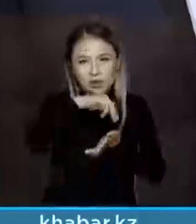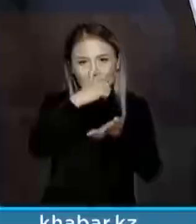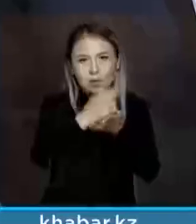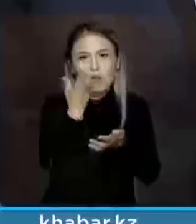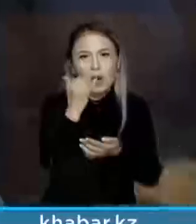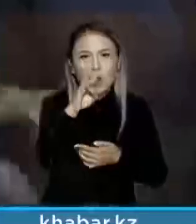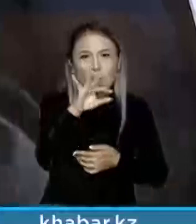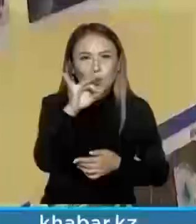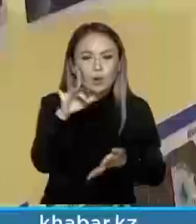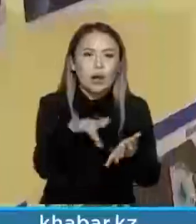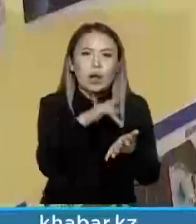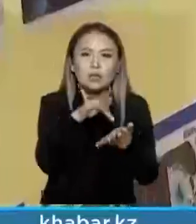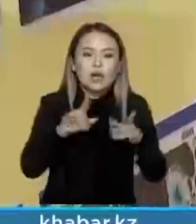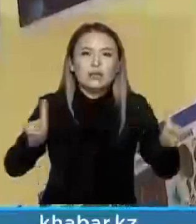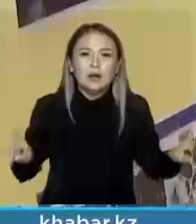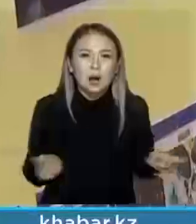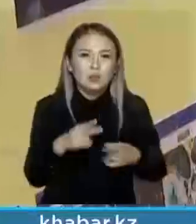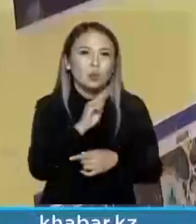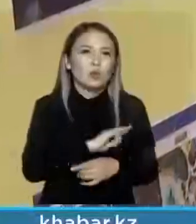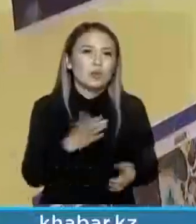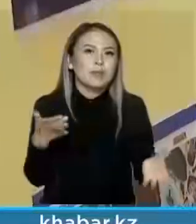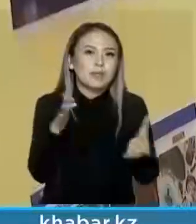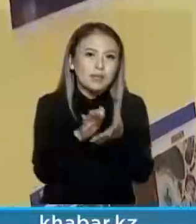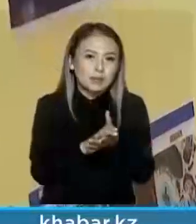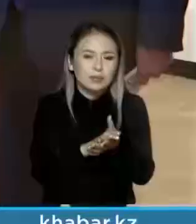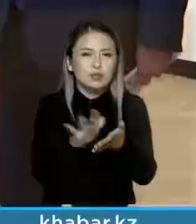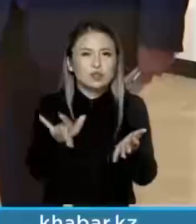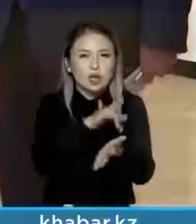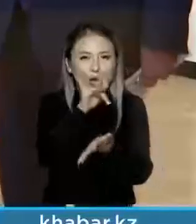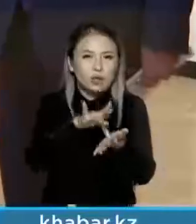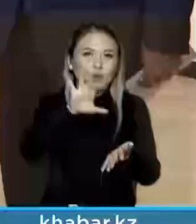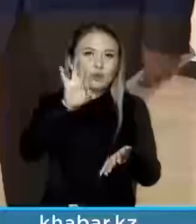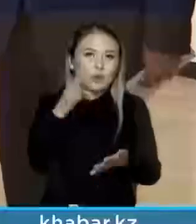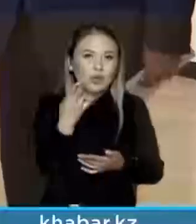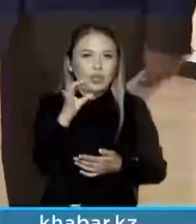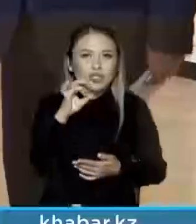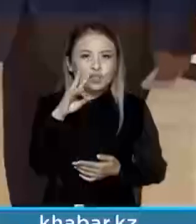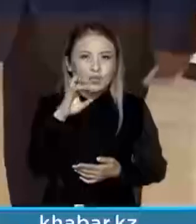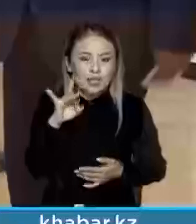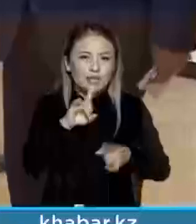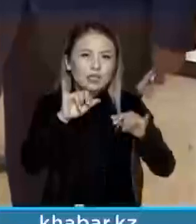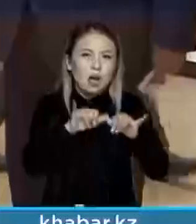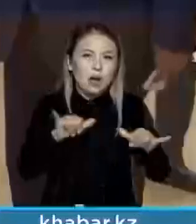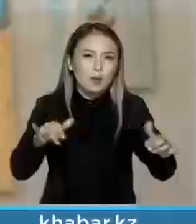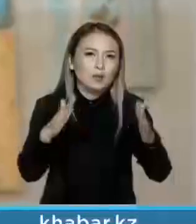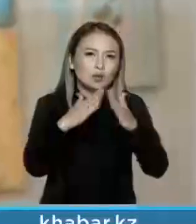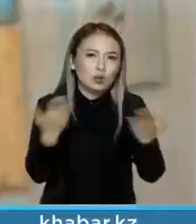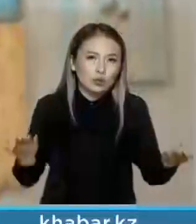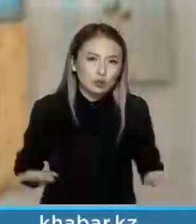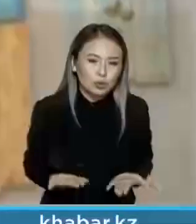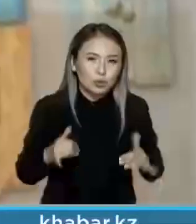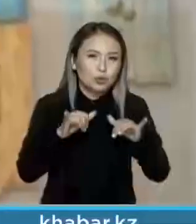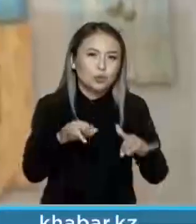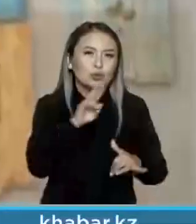Үкімет басшысы Байқоңыр қаласының даму жоспарымен де танысты. Шаһардың әлеуметтік инженерлік инфрақұрылымын дамытып, тұрғын үй қорын